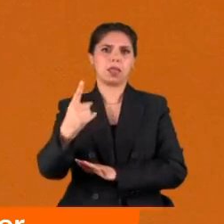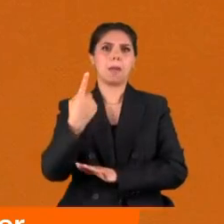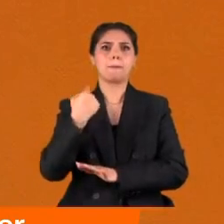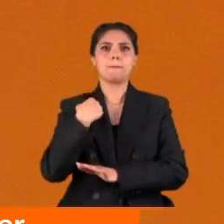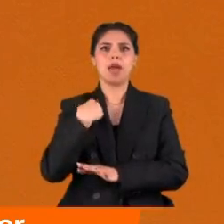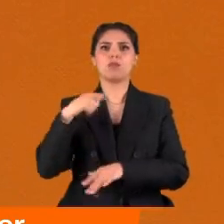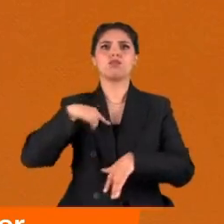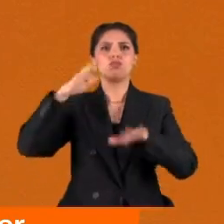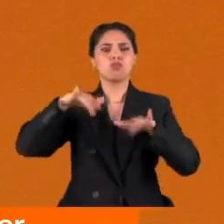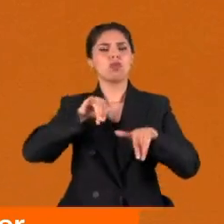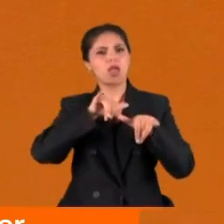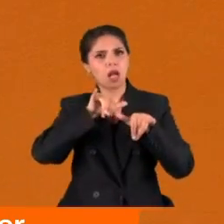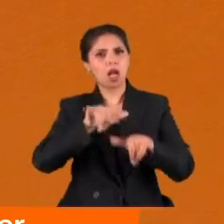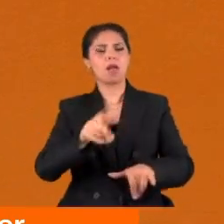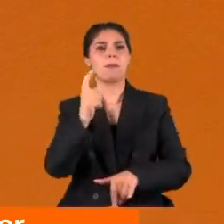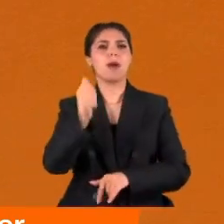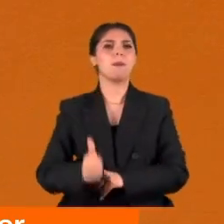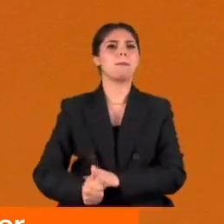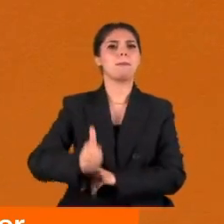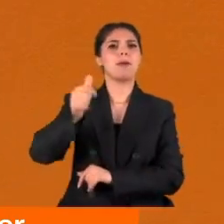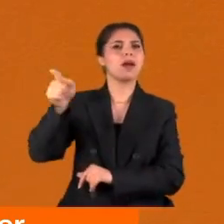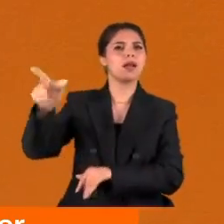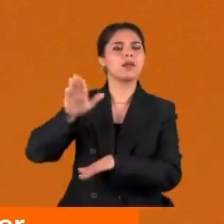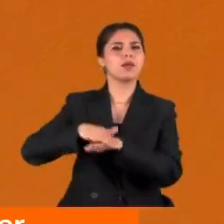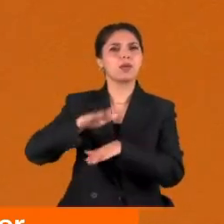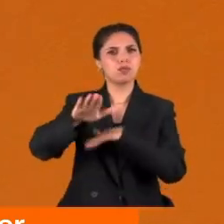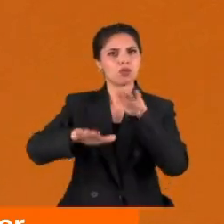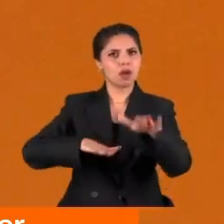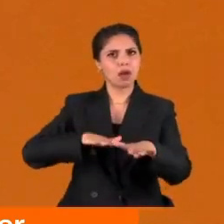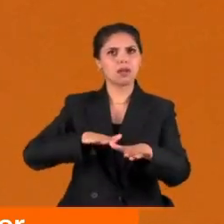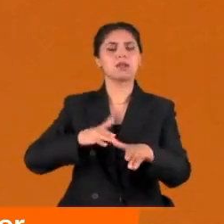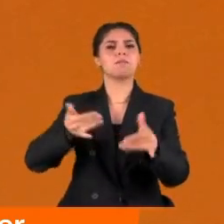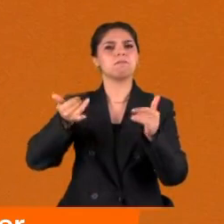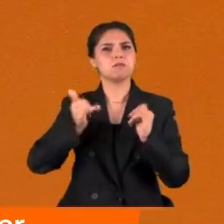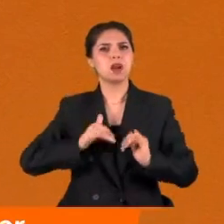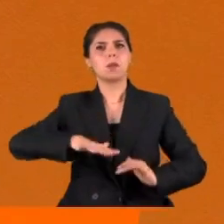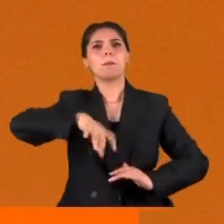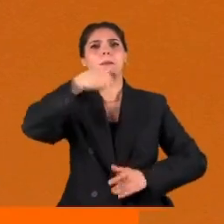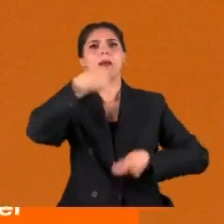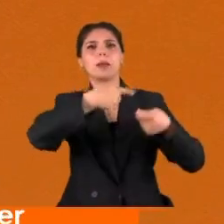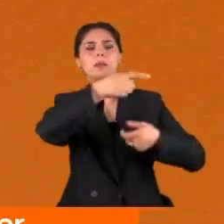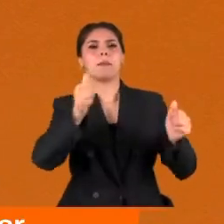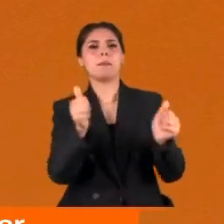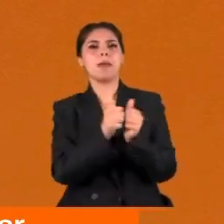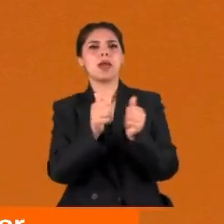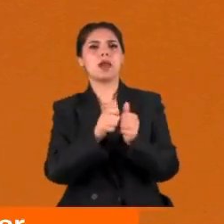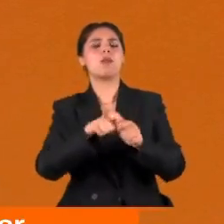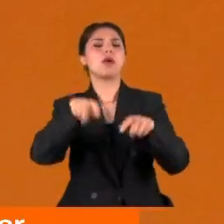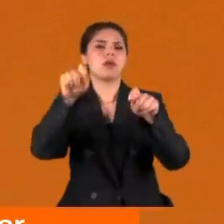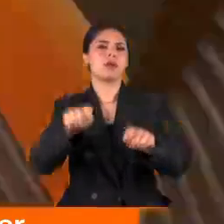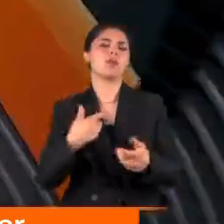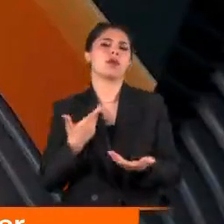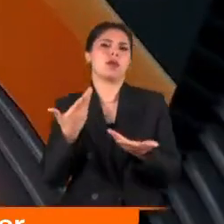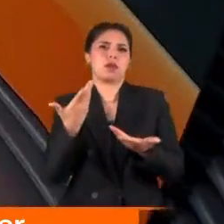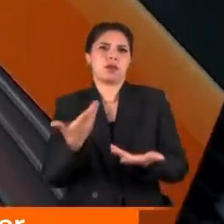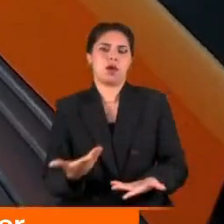bu noktada burada aynıyım. Hazine ve Maliye Bakanımızın atacağı adımları süratle, rahatlıkla Merkez Bankası'yla beraber atmasını kabullendik